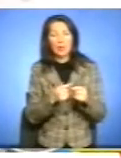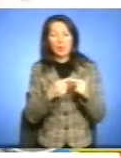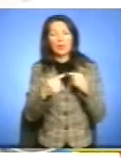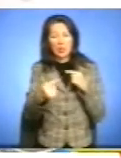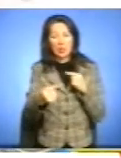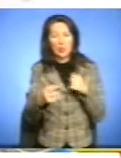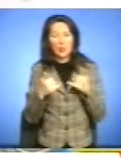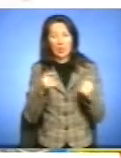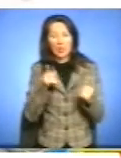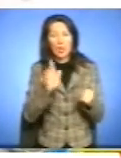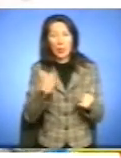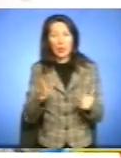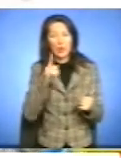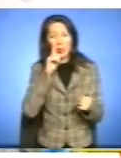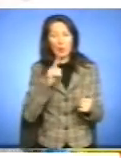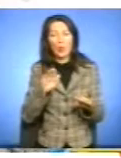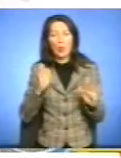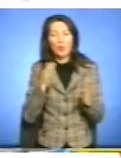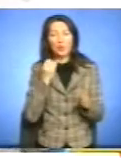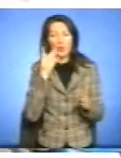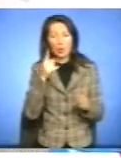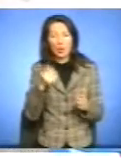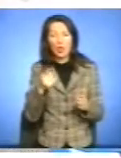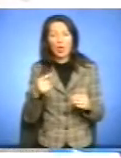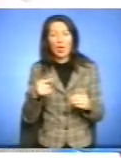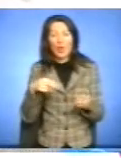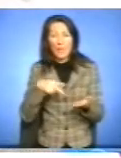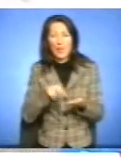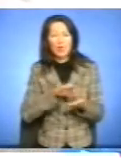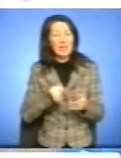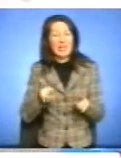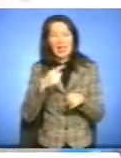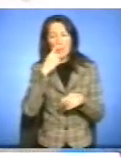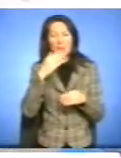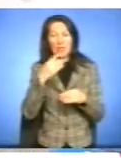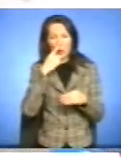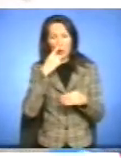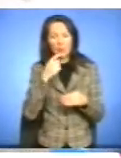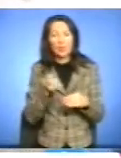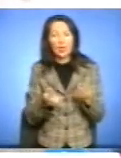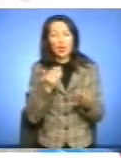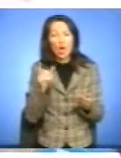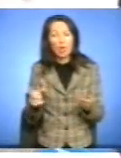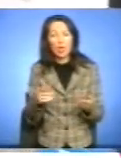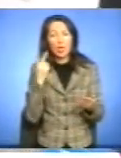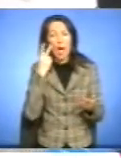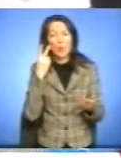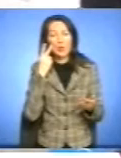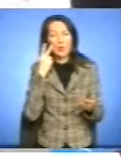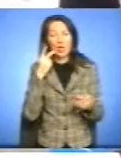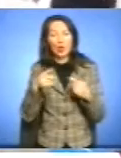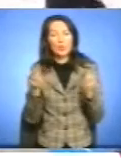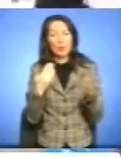комфортним буде саме той момент, коли до неї там наближаються не так близько. Так? От. Якщо людина постійно спілкується і